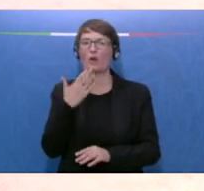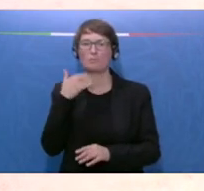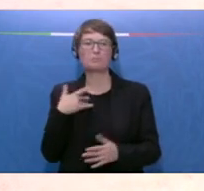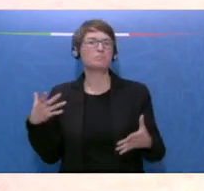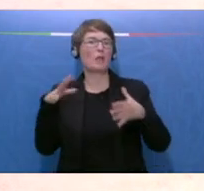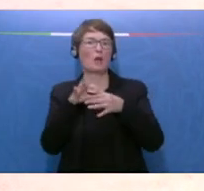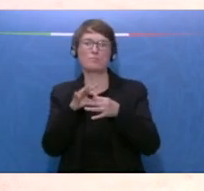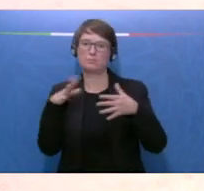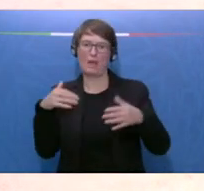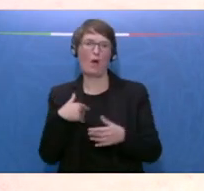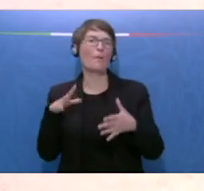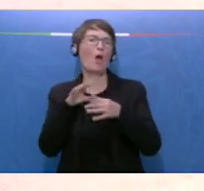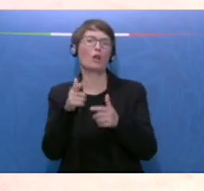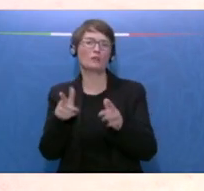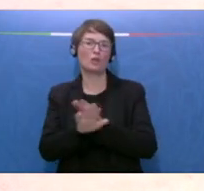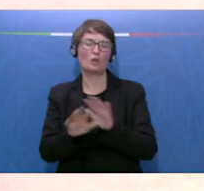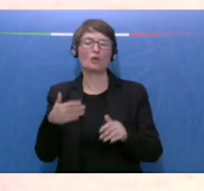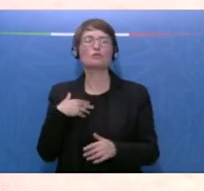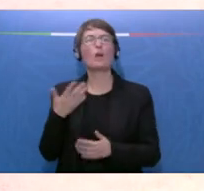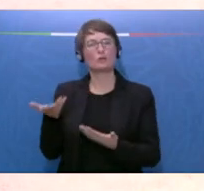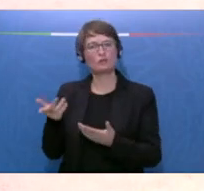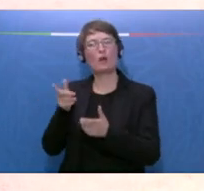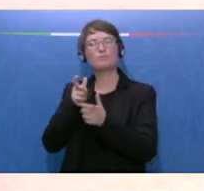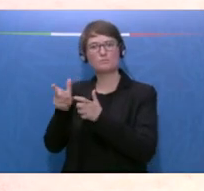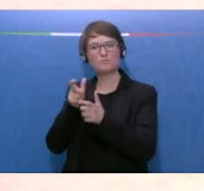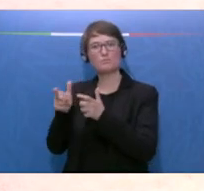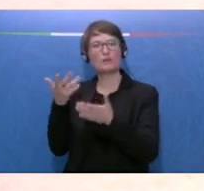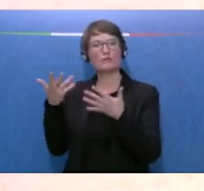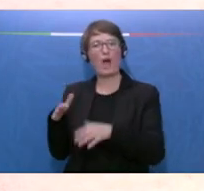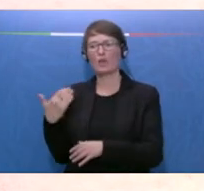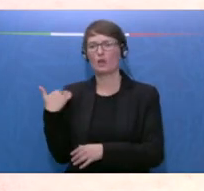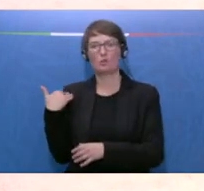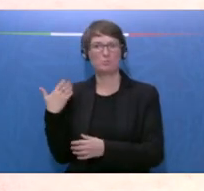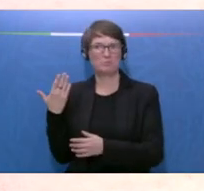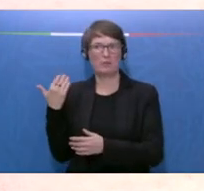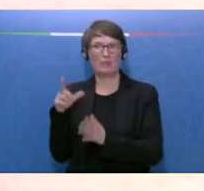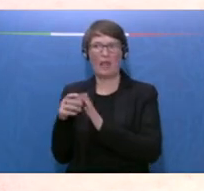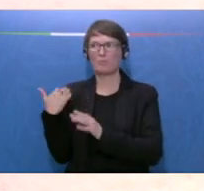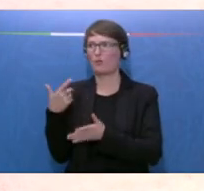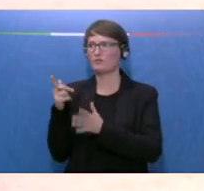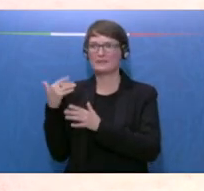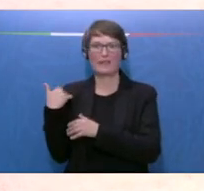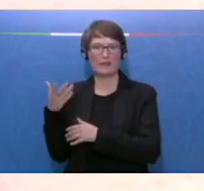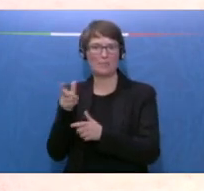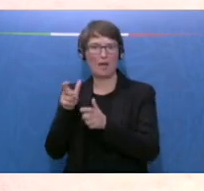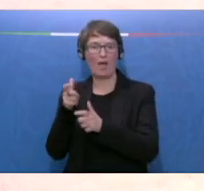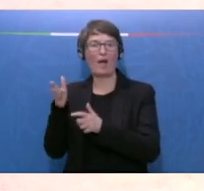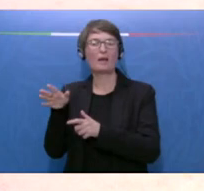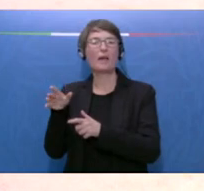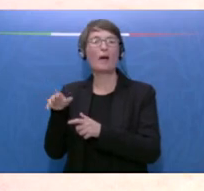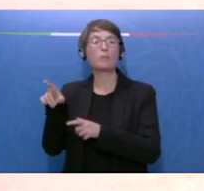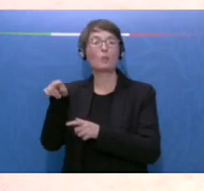ci siamo sentiti molto qualche tempo fa non sono stato che settimana fa la conversazione è stata